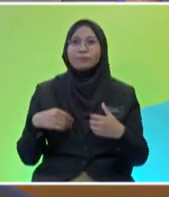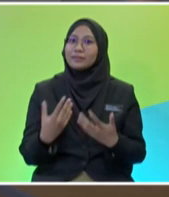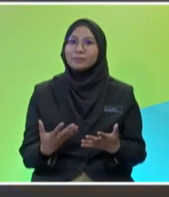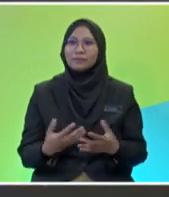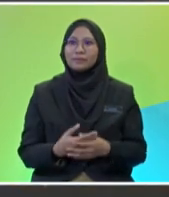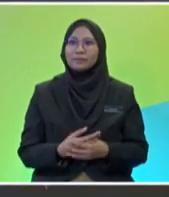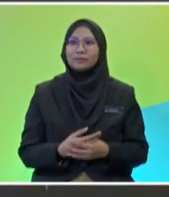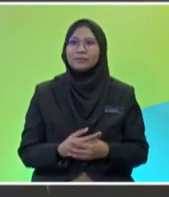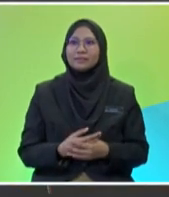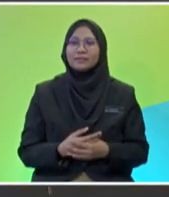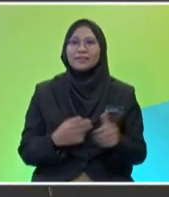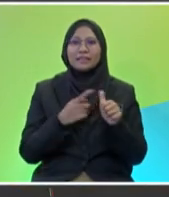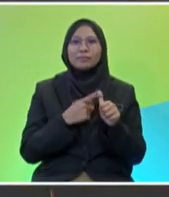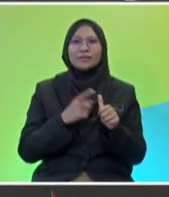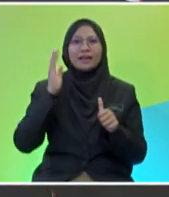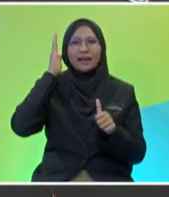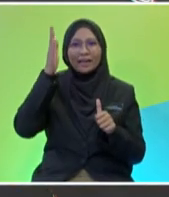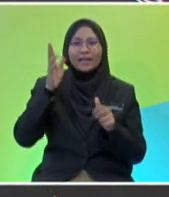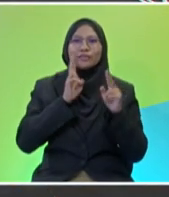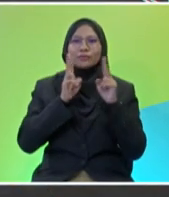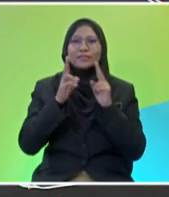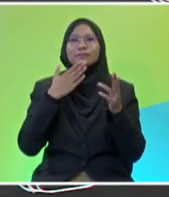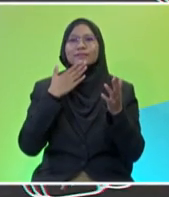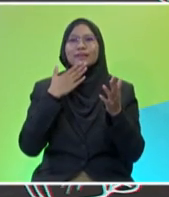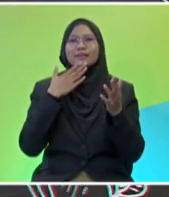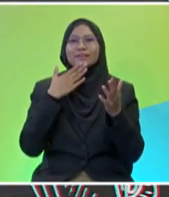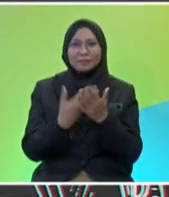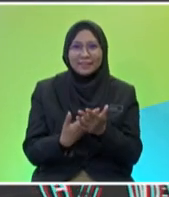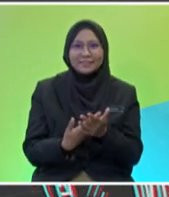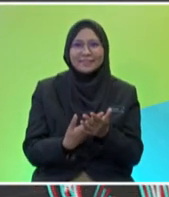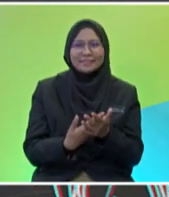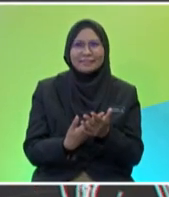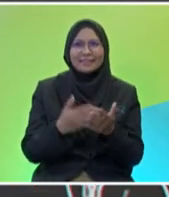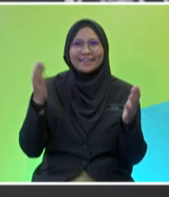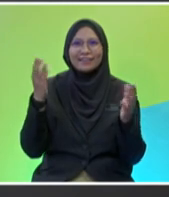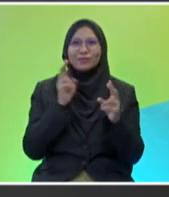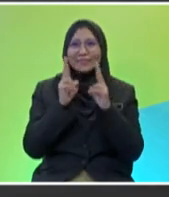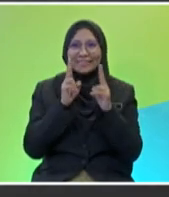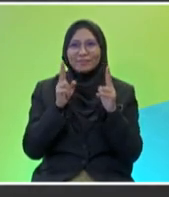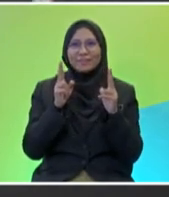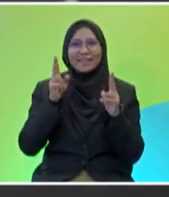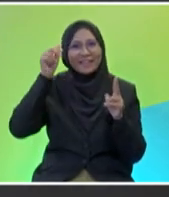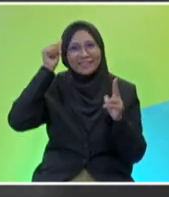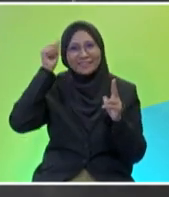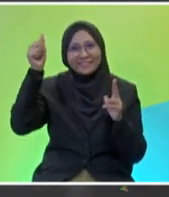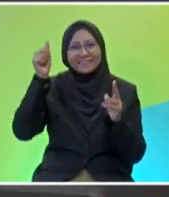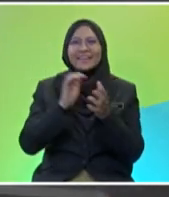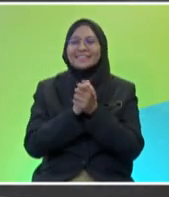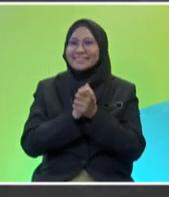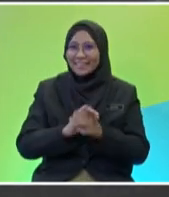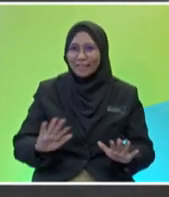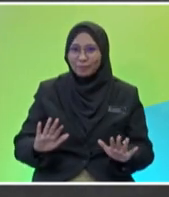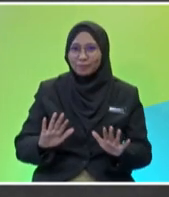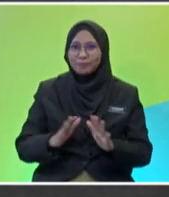saya akan mengucapkan salam semasa berjumpa dengan guru mengucapkan salam kalau kita jumpa